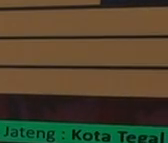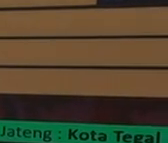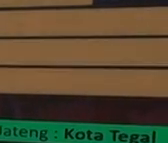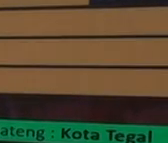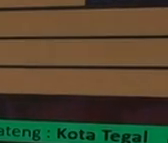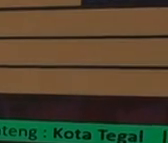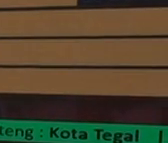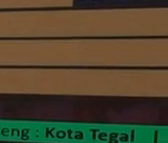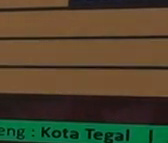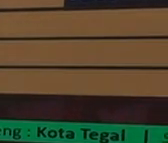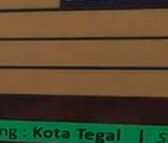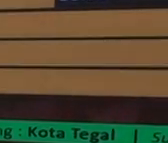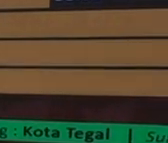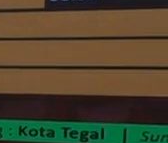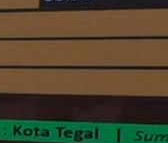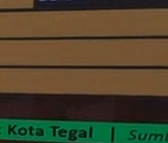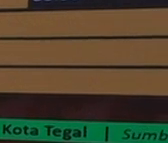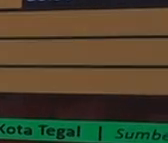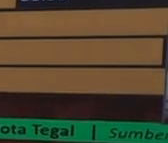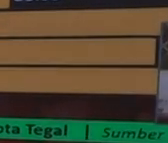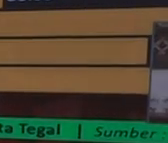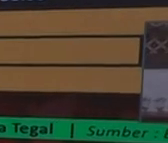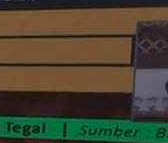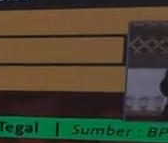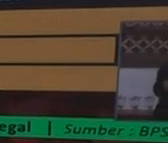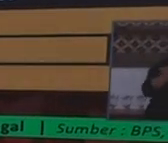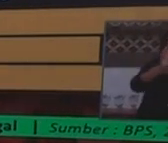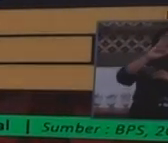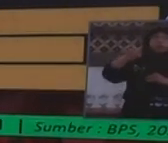Operatornya, Mas Lili, tolong langsung pada yang Jawa Tengah, Mas.